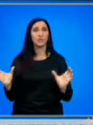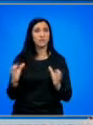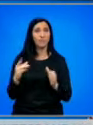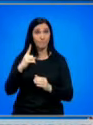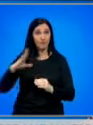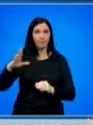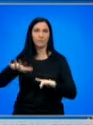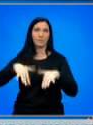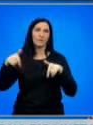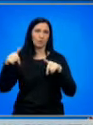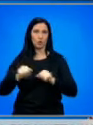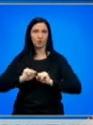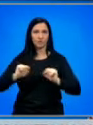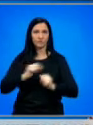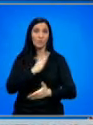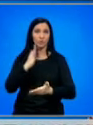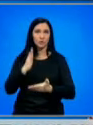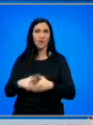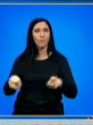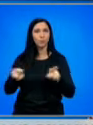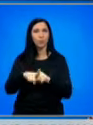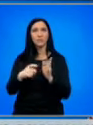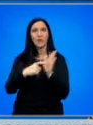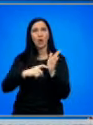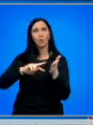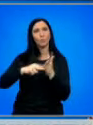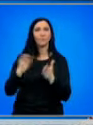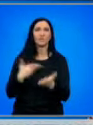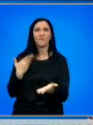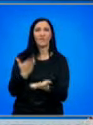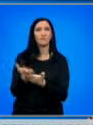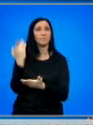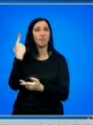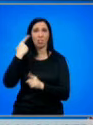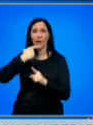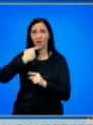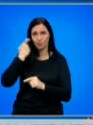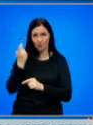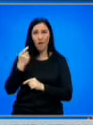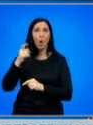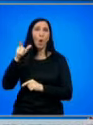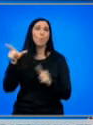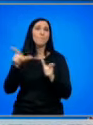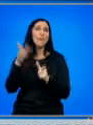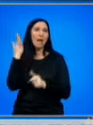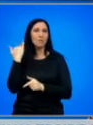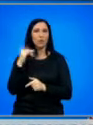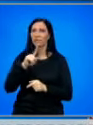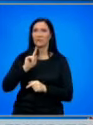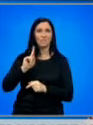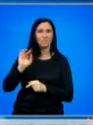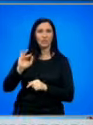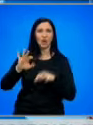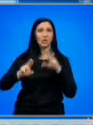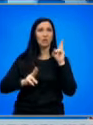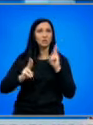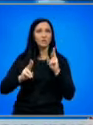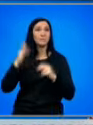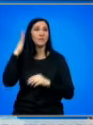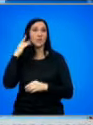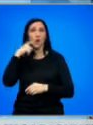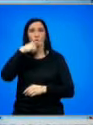парламента този четвъртък. Последният такъв законопроект беше внесен преди година от Майя Манолова, но така и не беше гласуван. А министърът на труда и